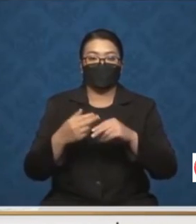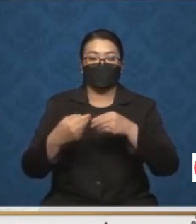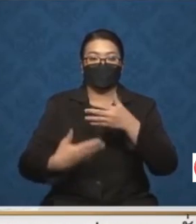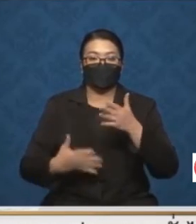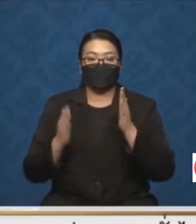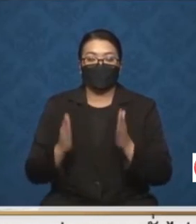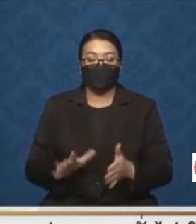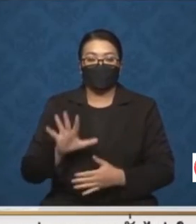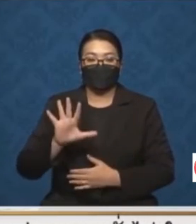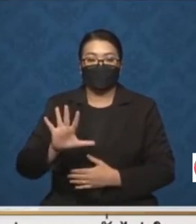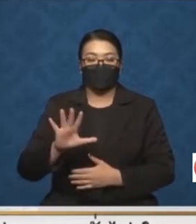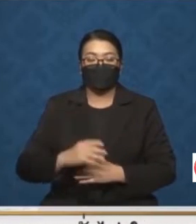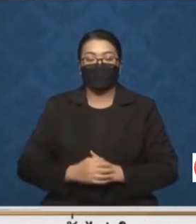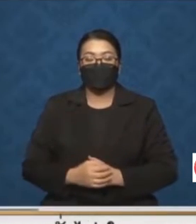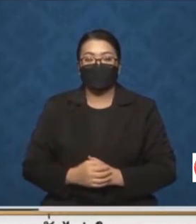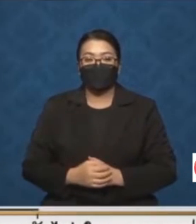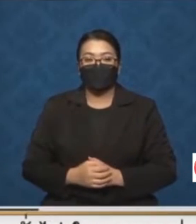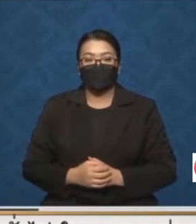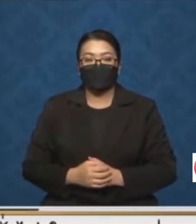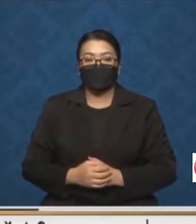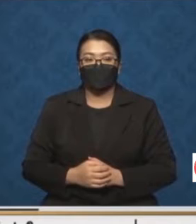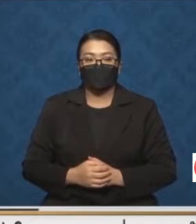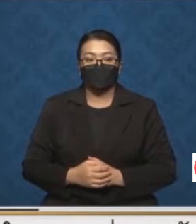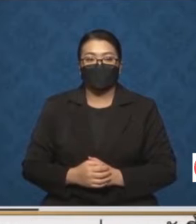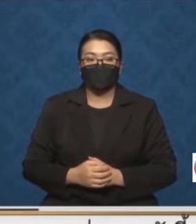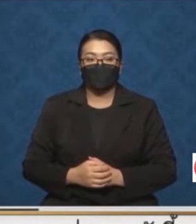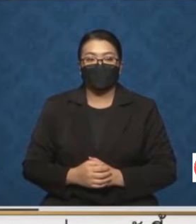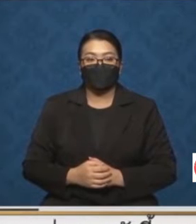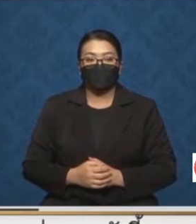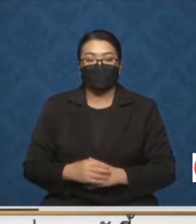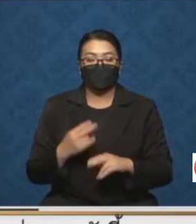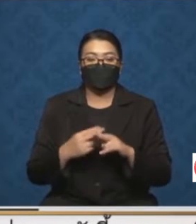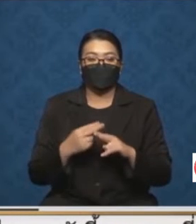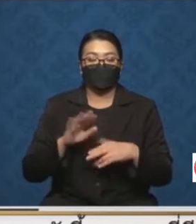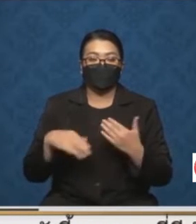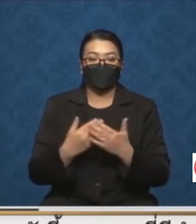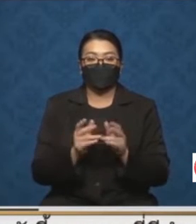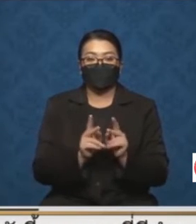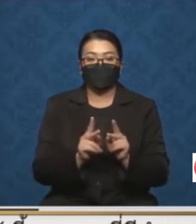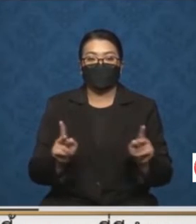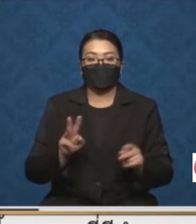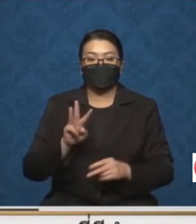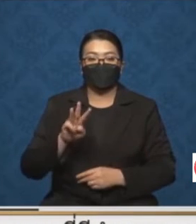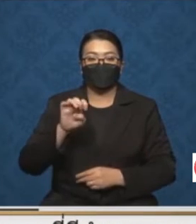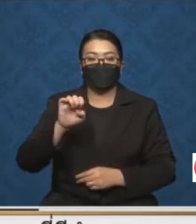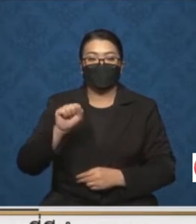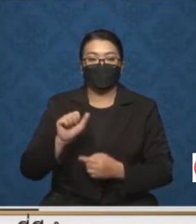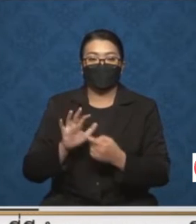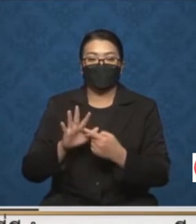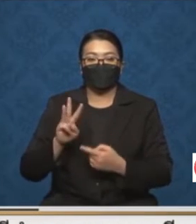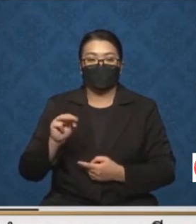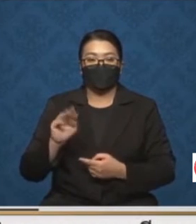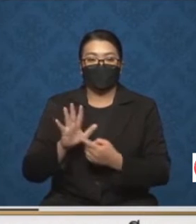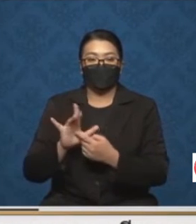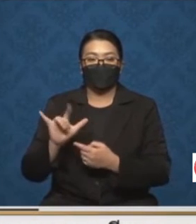ดสมุทรปราการพรรคพลังประชารัฐขอเสนอรายชื่อคณะกรรมการวิสามัญร่างพระราชบัญญัติแก้